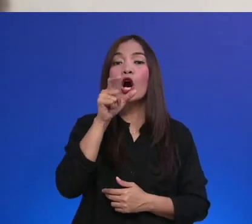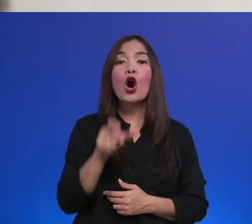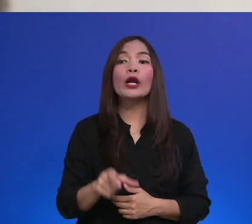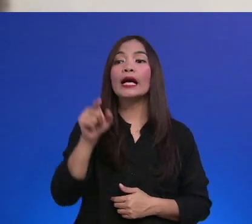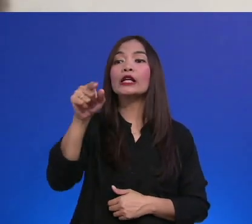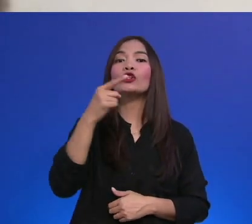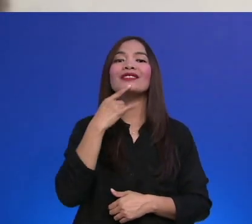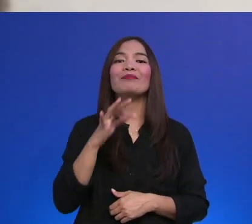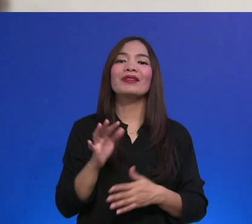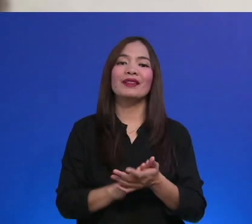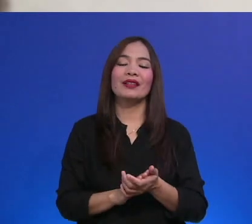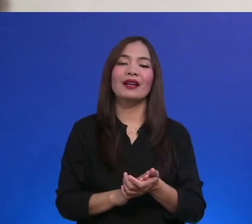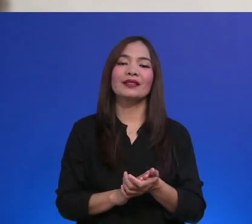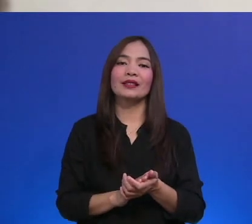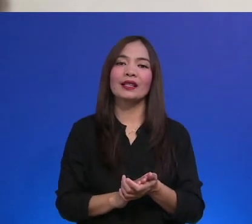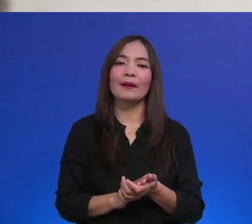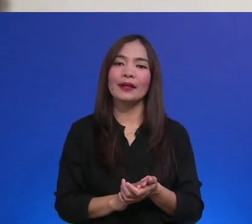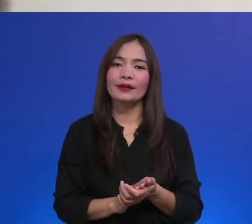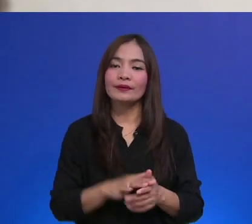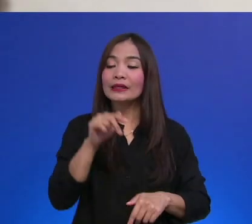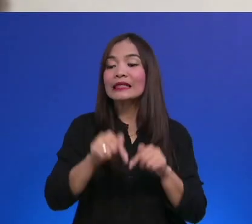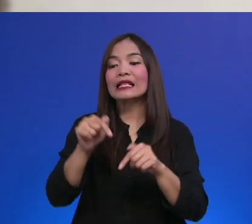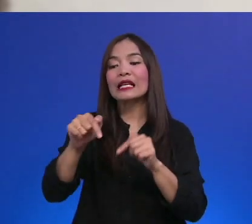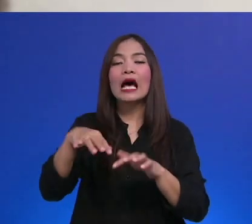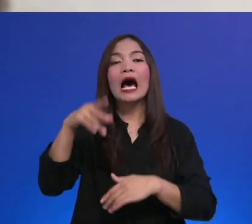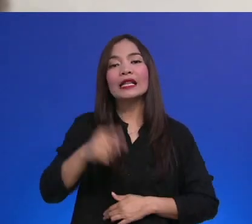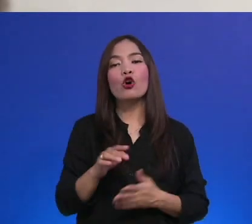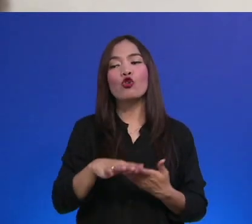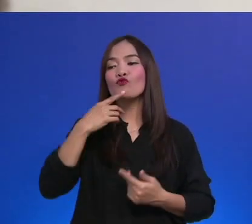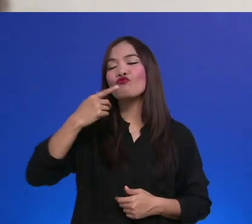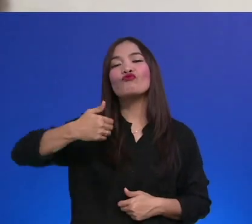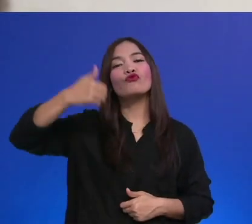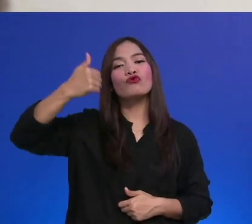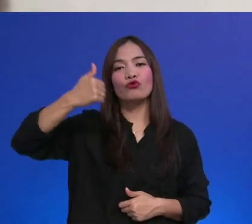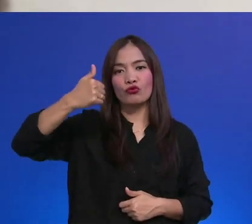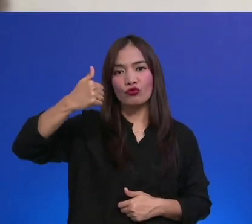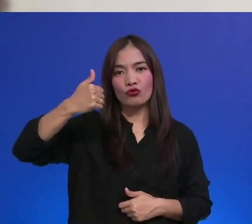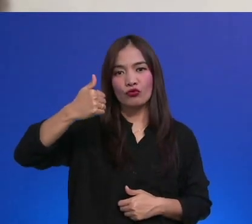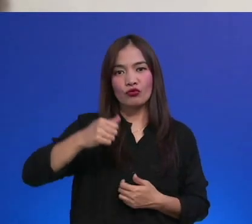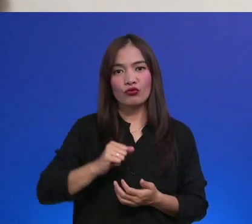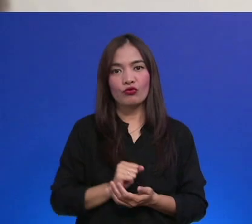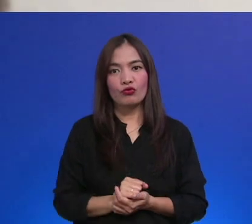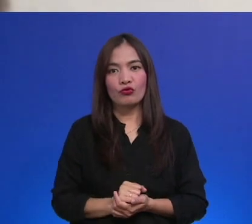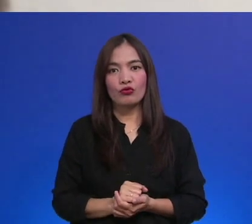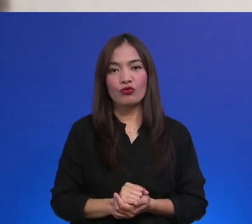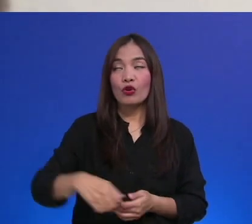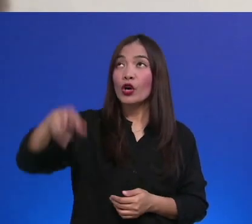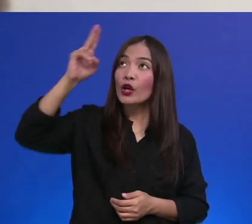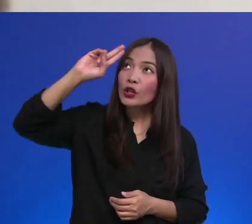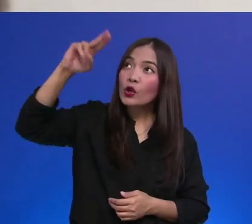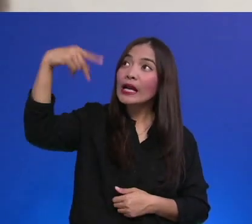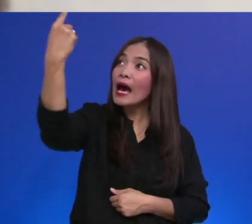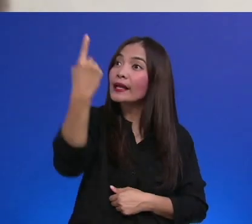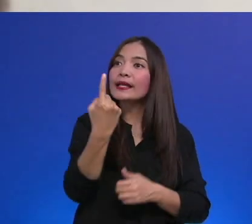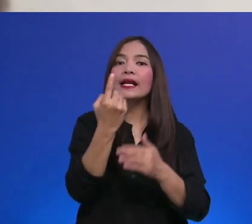cacat butuh atau perlu kehadiran Tuhan secara fisik